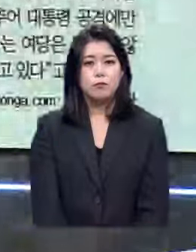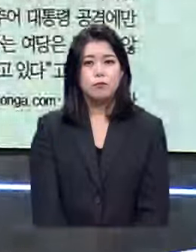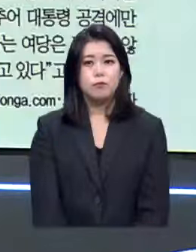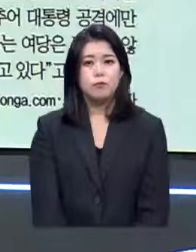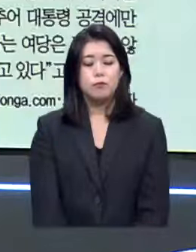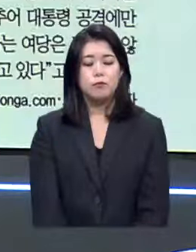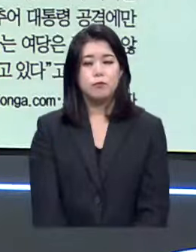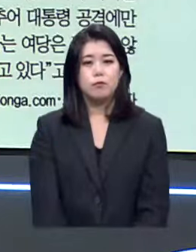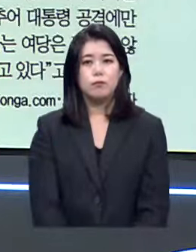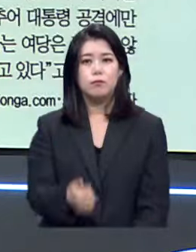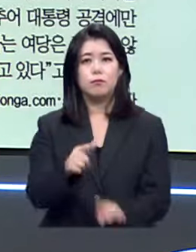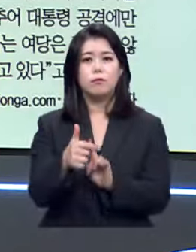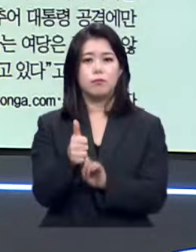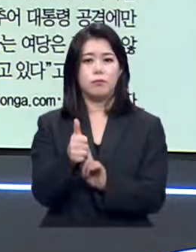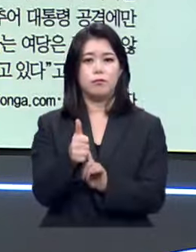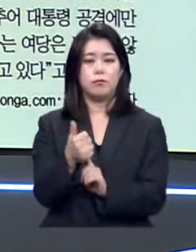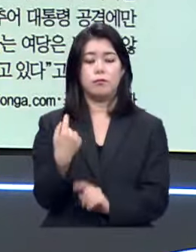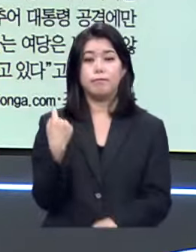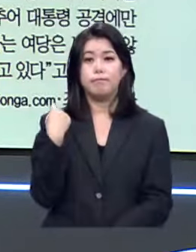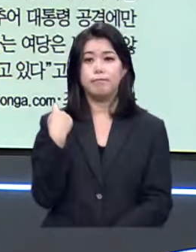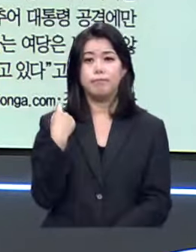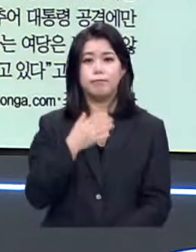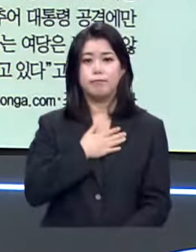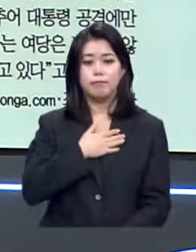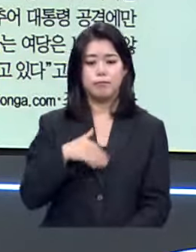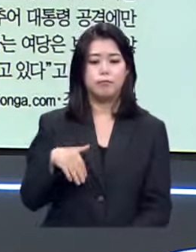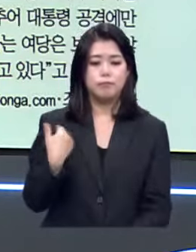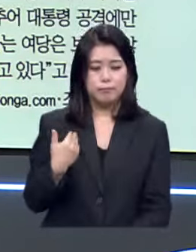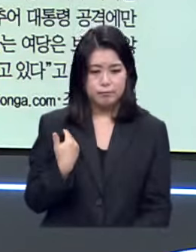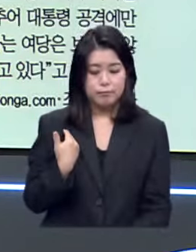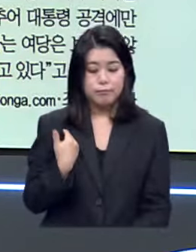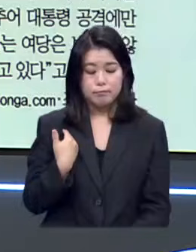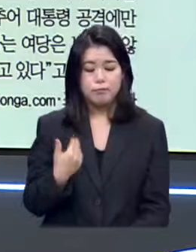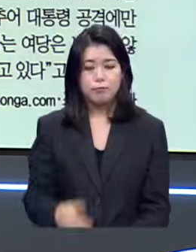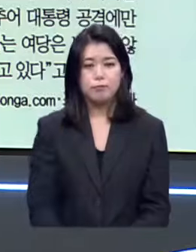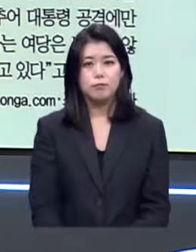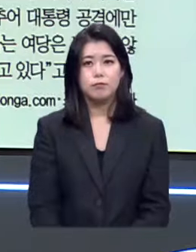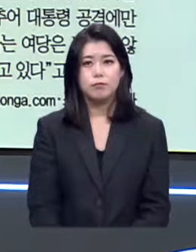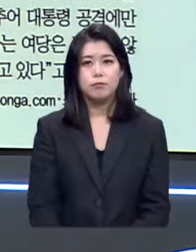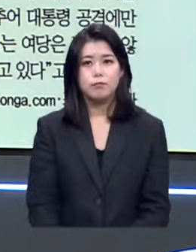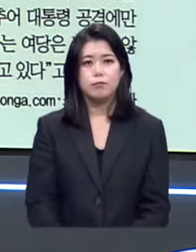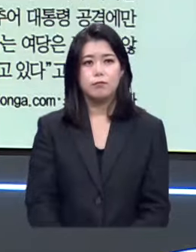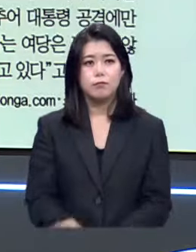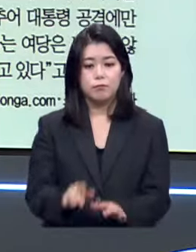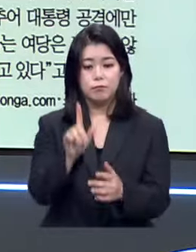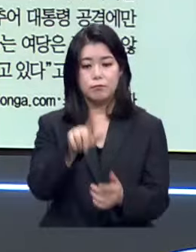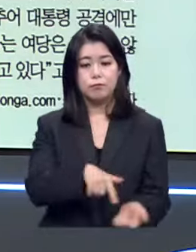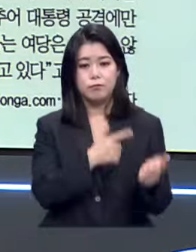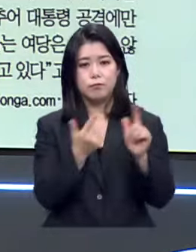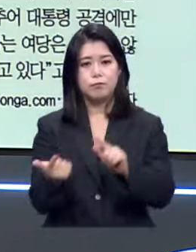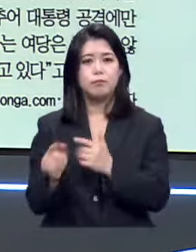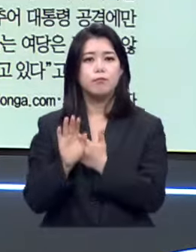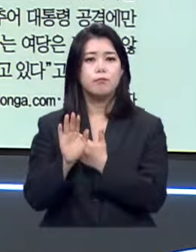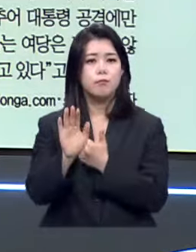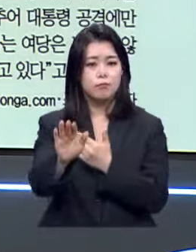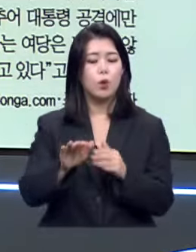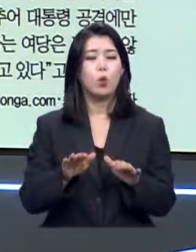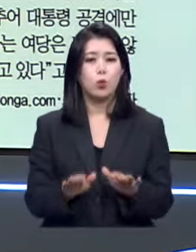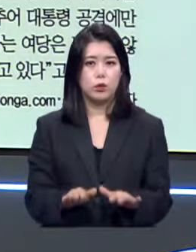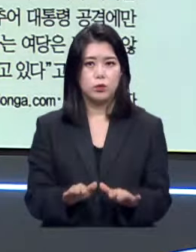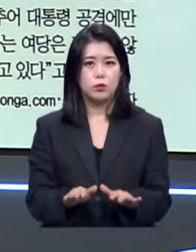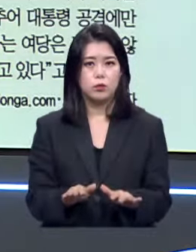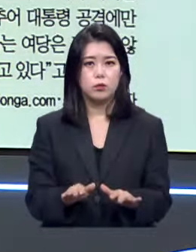생각하시나요네 한대표 어제 제가 아는 바가 없어서요라고 얘기를 했는데 하루가 지금 지났죠 하루가